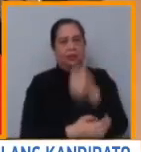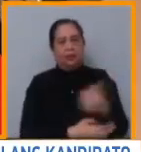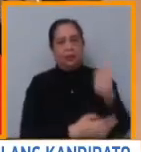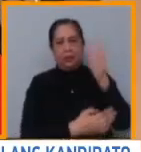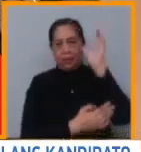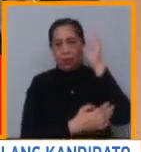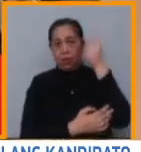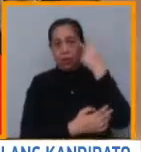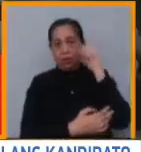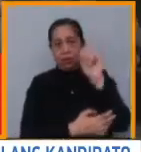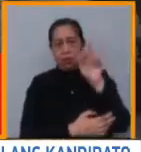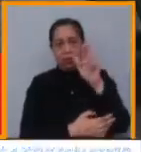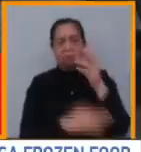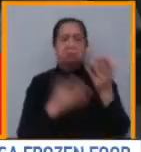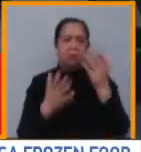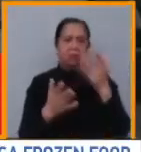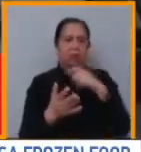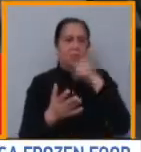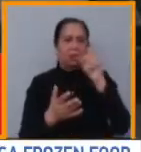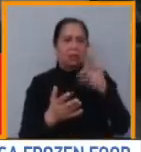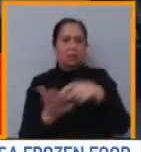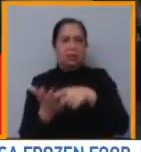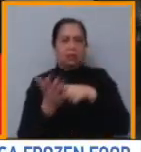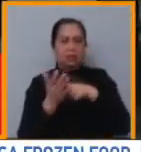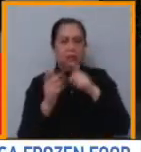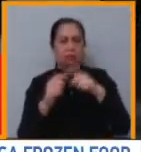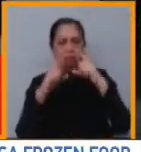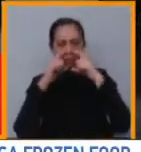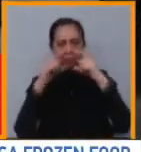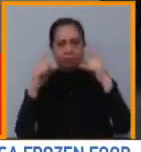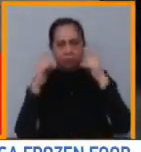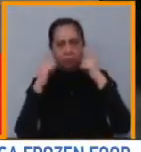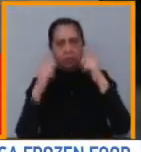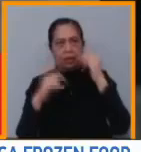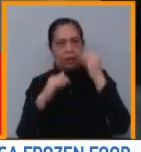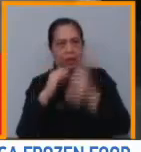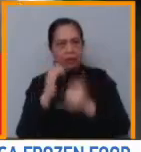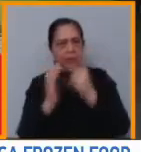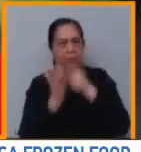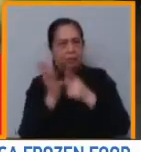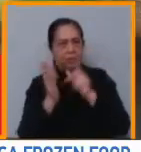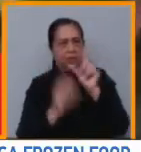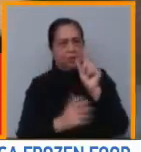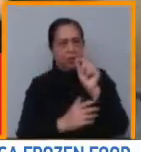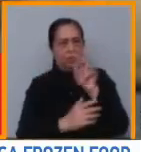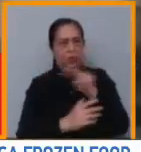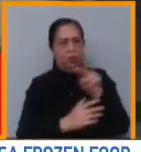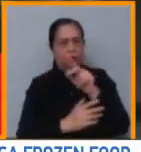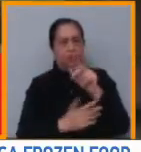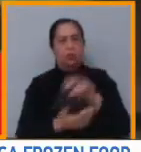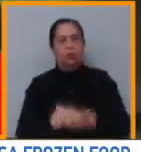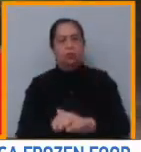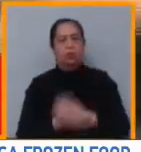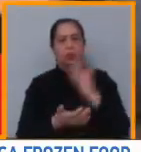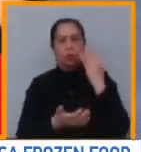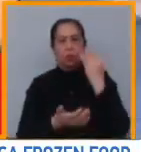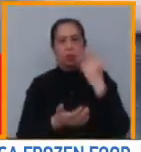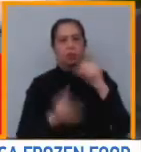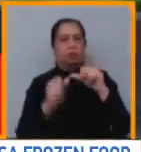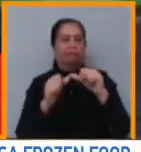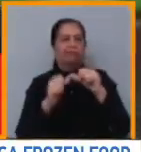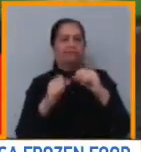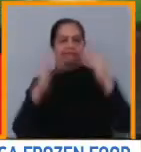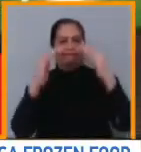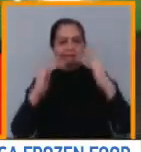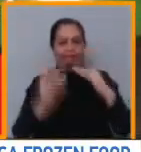posibleng hindi na mandatory ang pagsusuot ng face mask sa huling quarter ng 2022. Patuloy kasi ang pagbaba ng COVID cases. Pabor